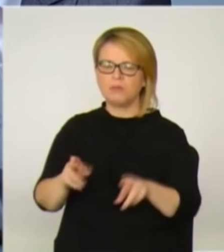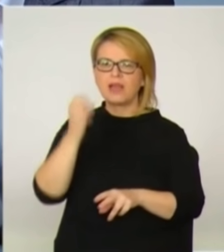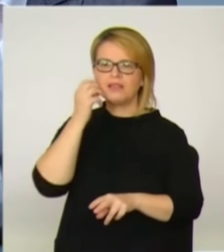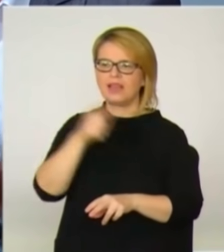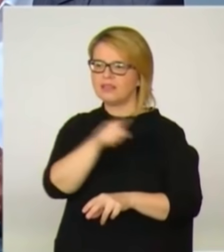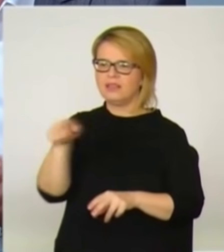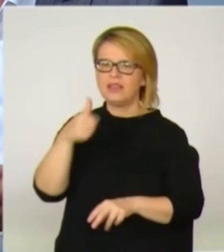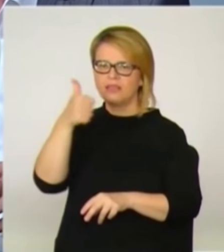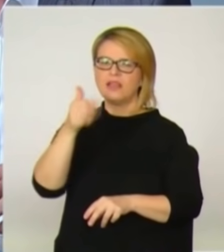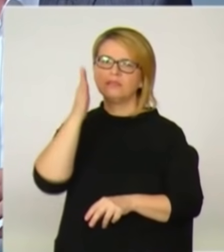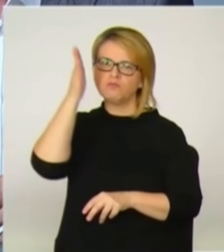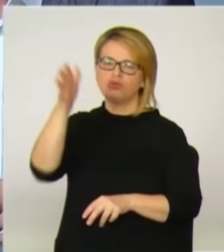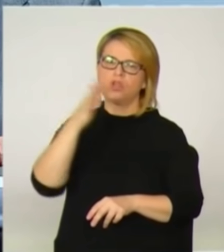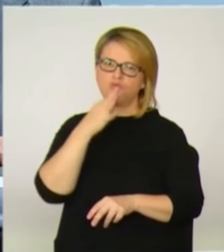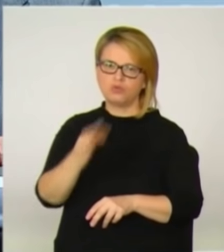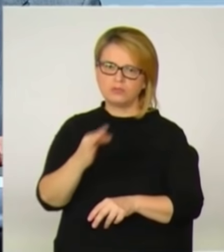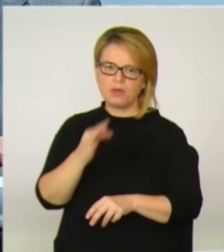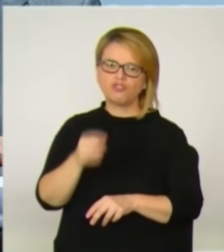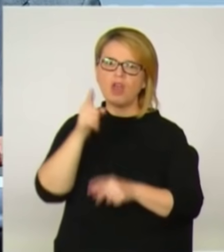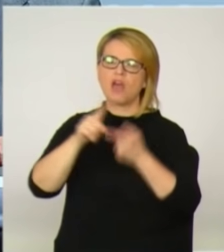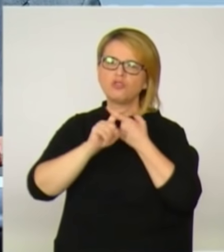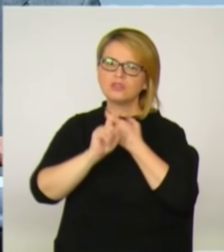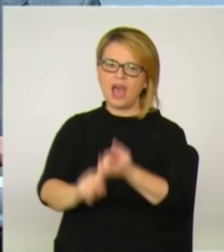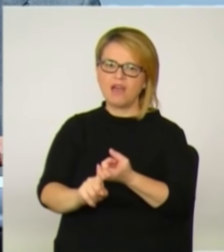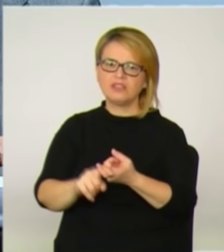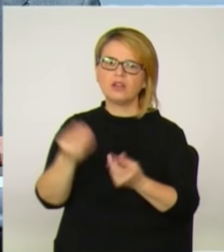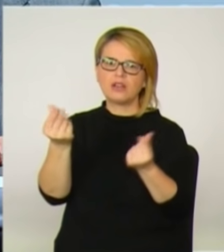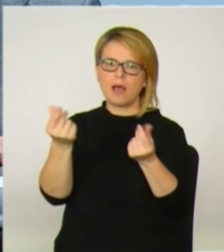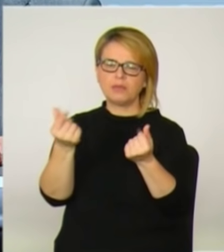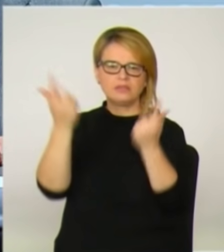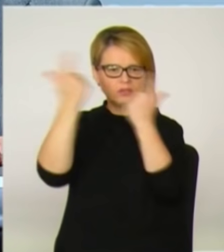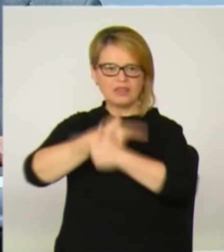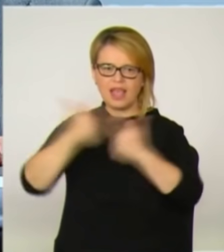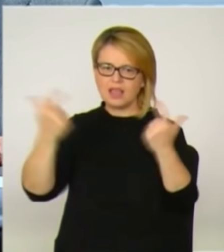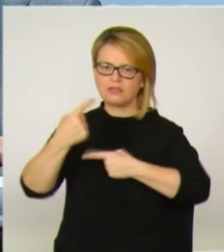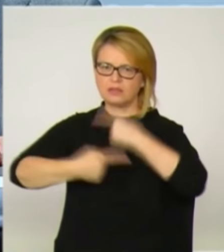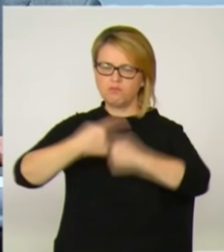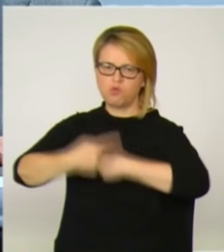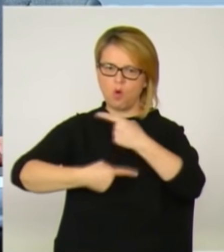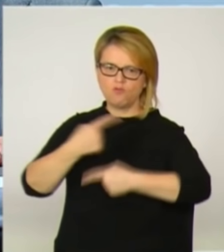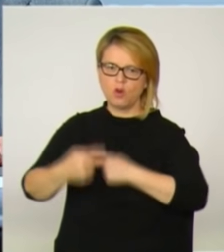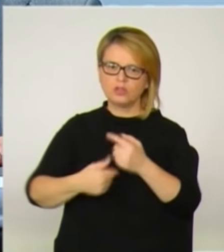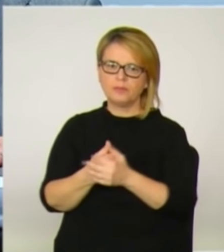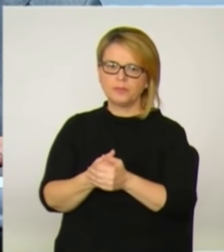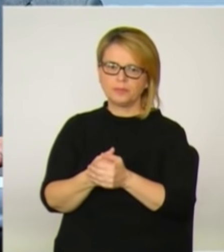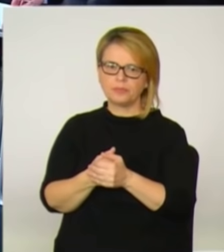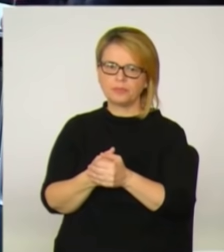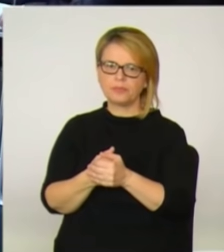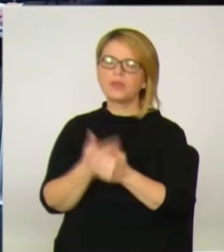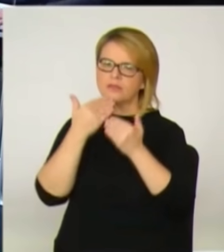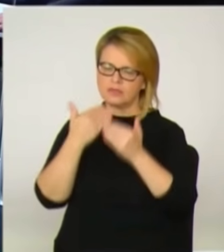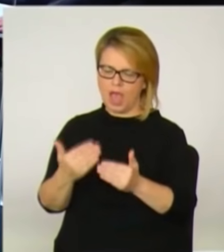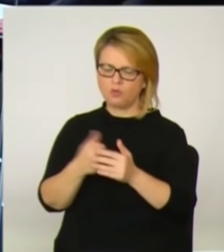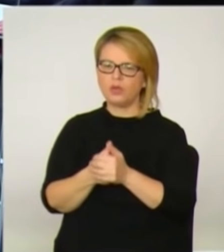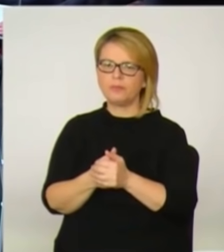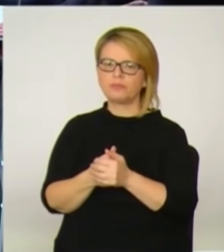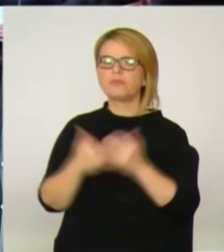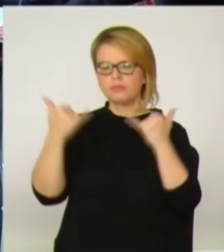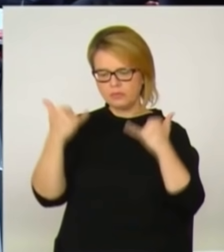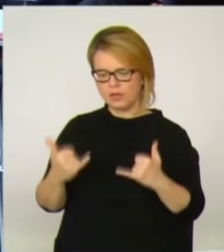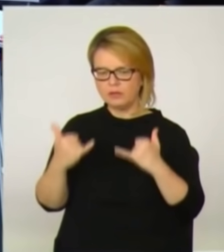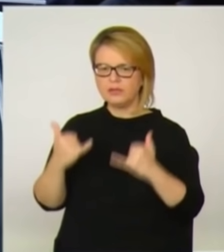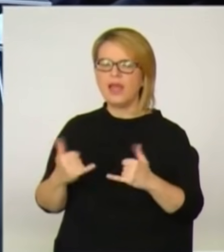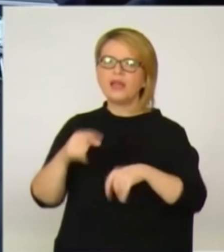uspeje, a to závislosti na peňazí nejasného pôvodu. Ďakujem pekne. Ďakujem pekne, pán Krajcer. Tak teraz naozaj